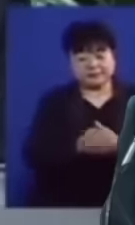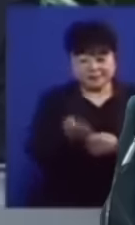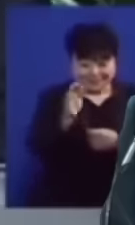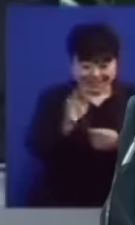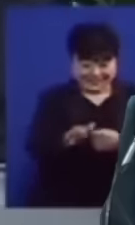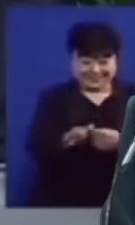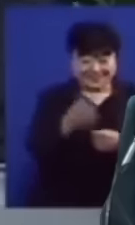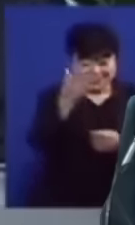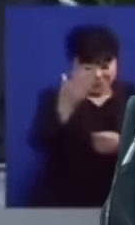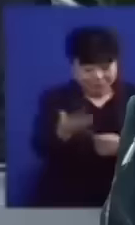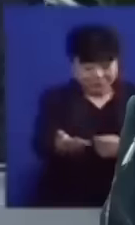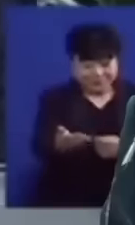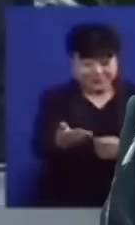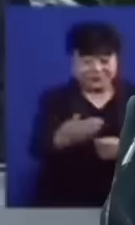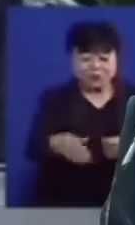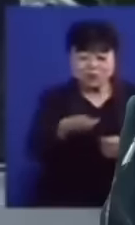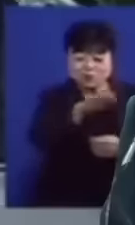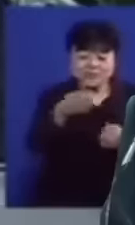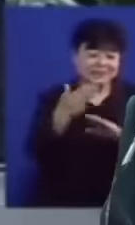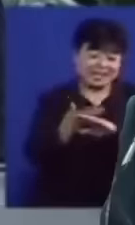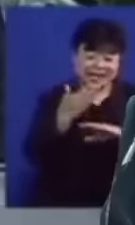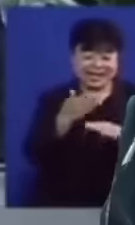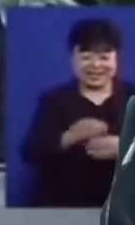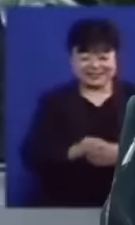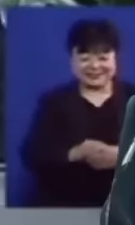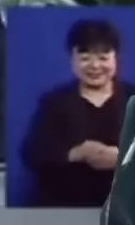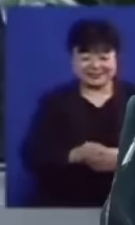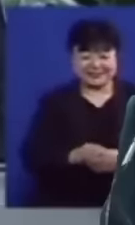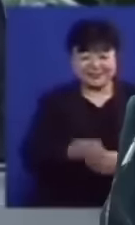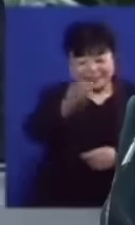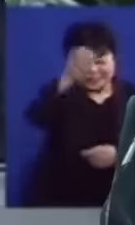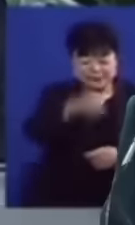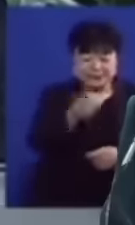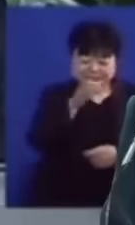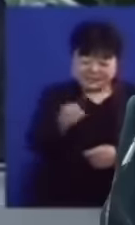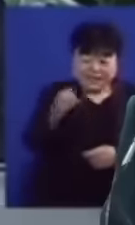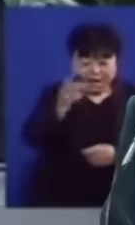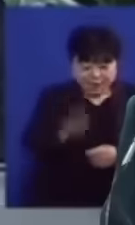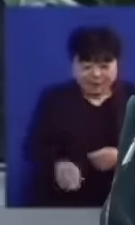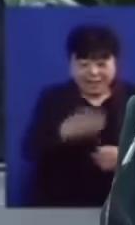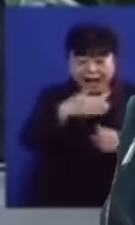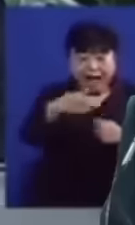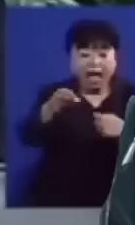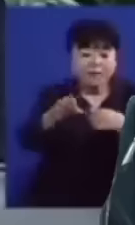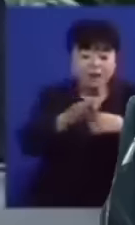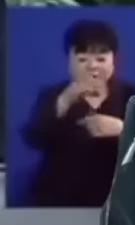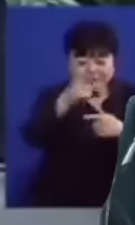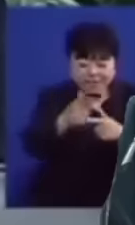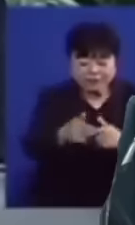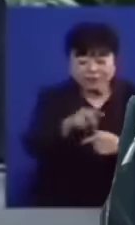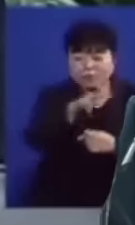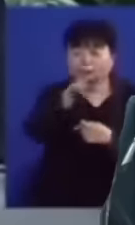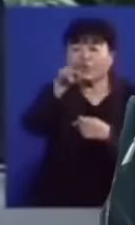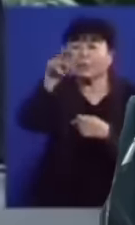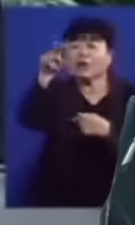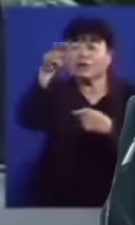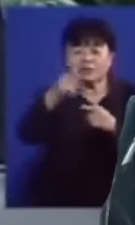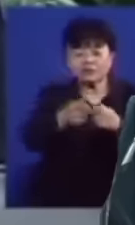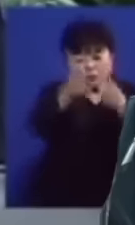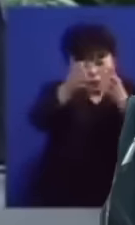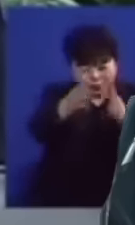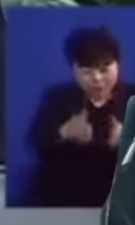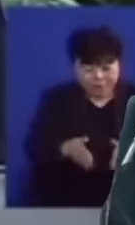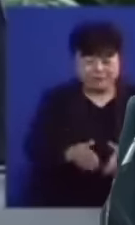그러나 여러분, 우리는 갈보리 십자가 밑에 가면 예수님을 찾아볼 때 예수님을